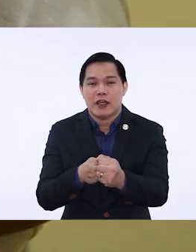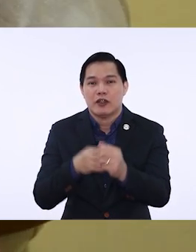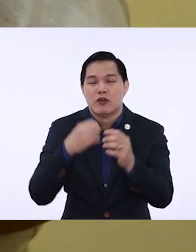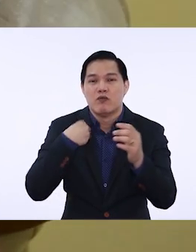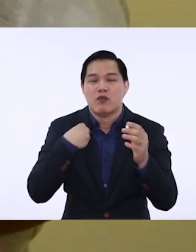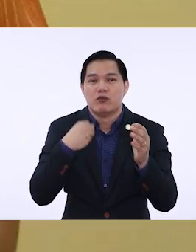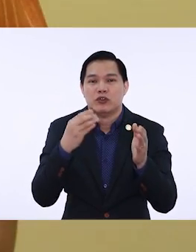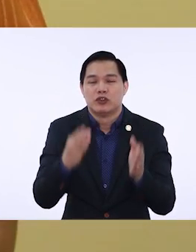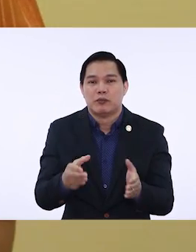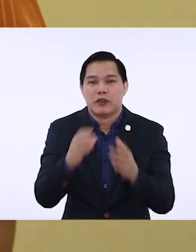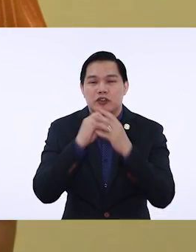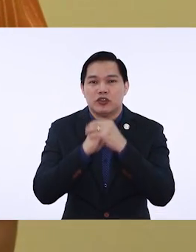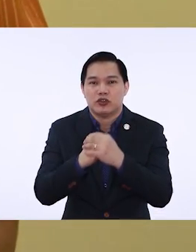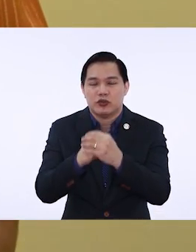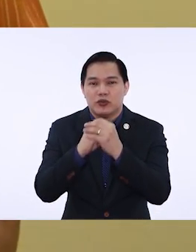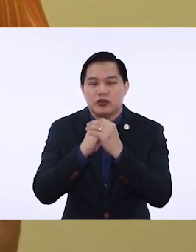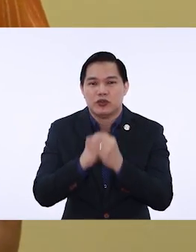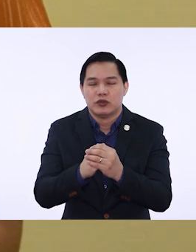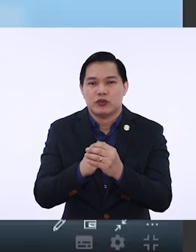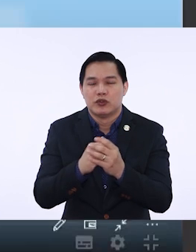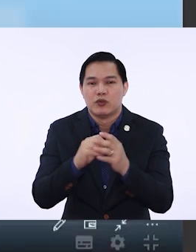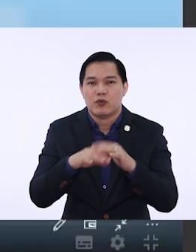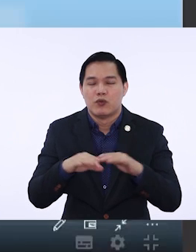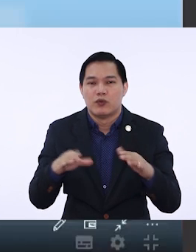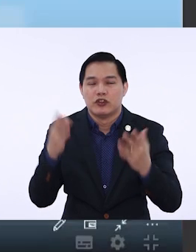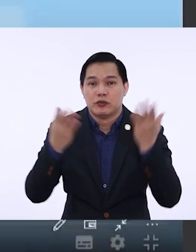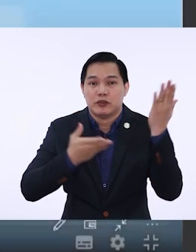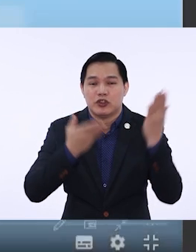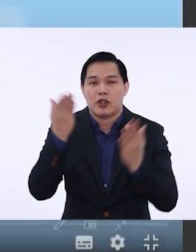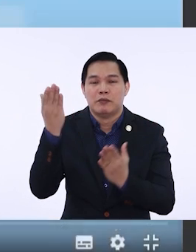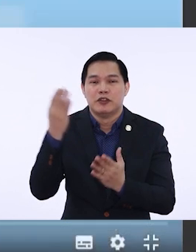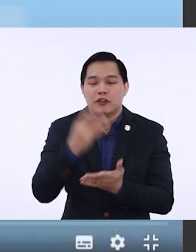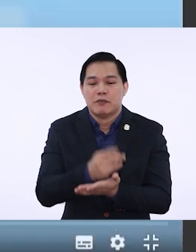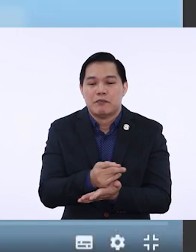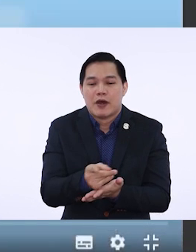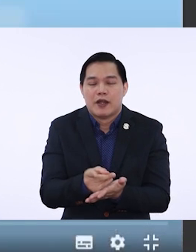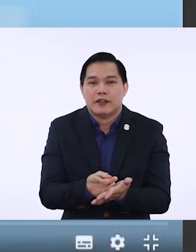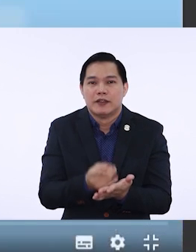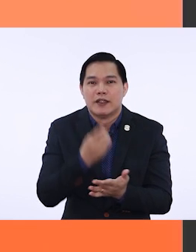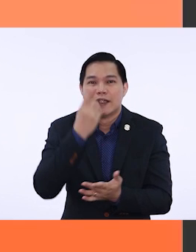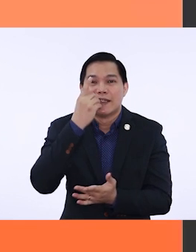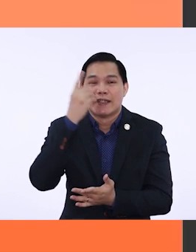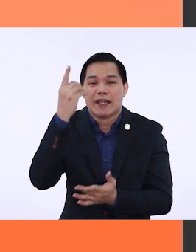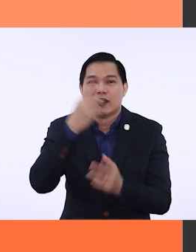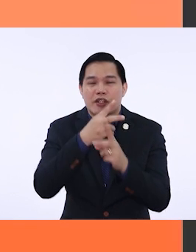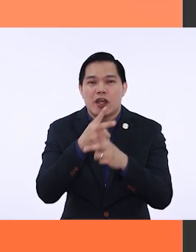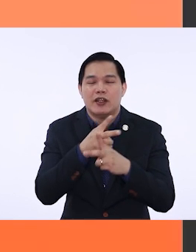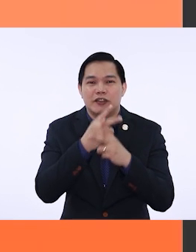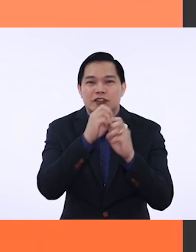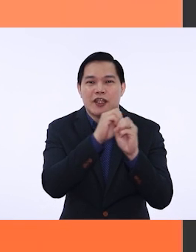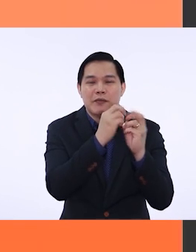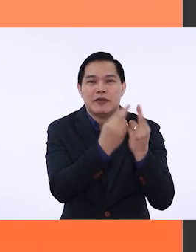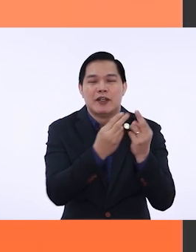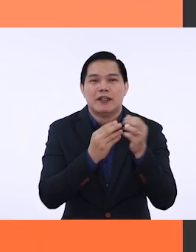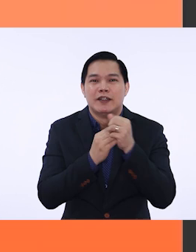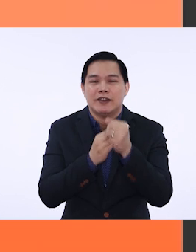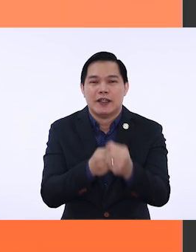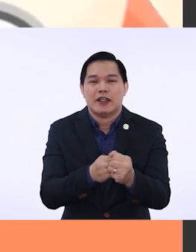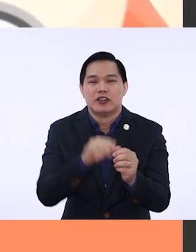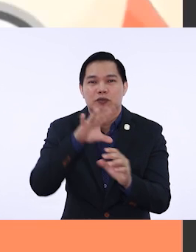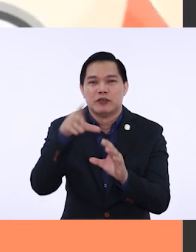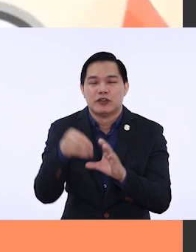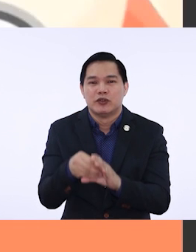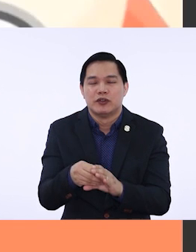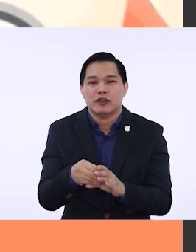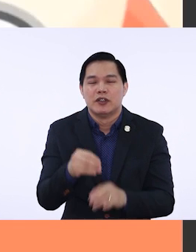may tungkulin sa pagsamba ng kabataan. Parte ng aktibidad ang Dental Care Seminar na pinangunahan ng mga